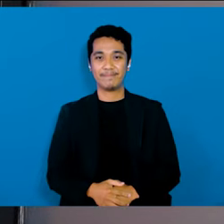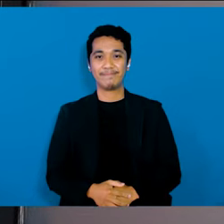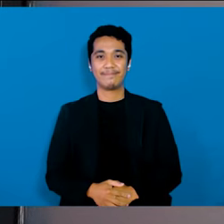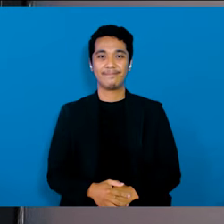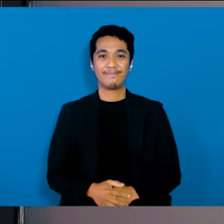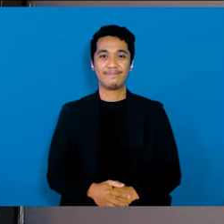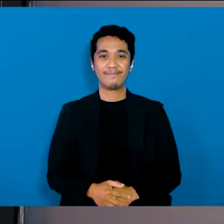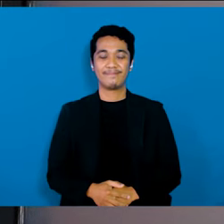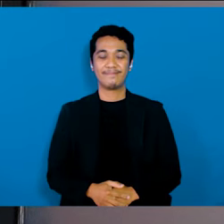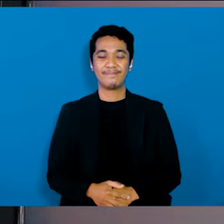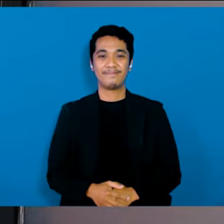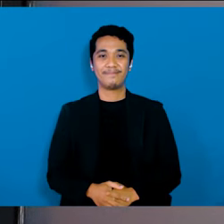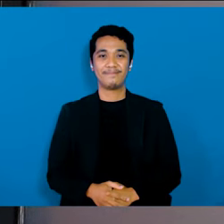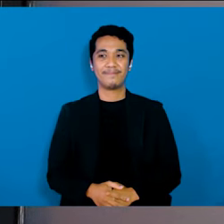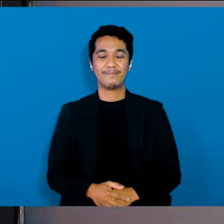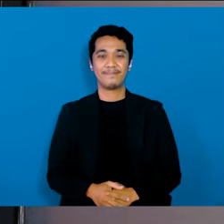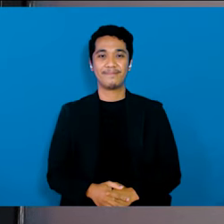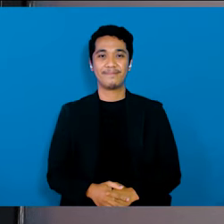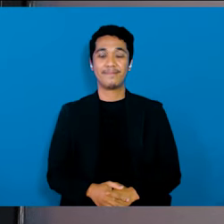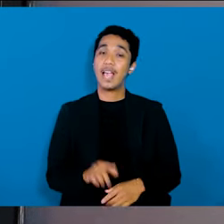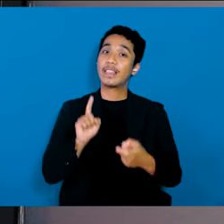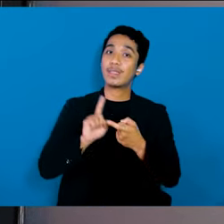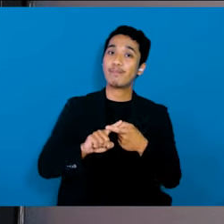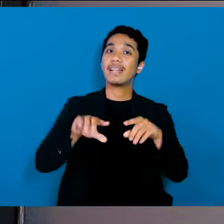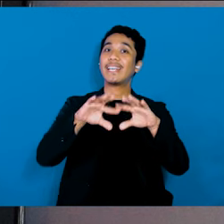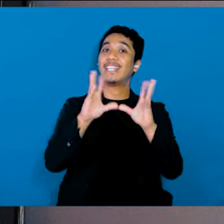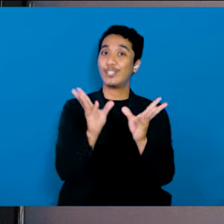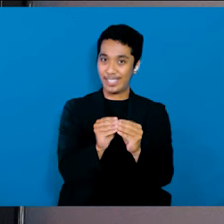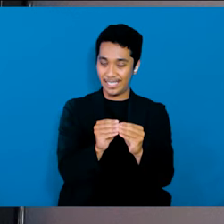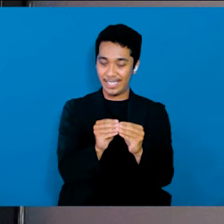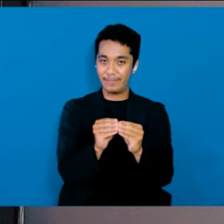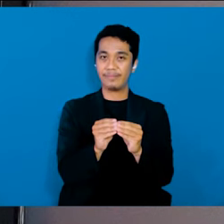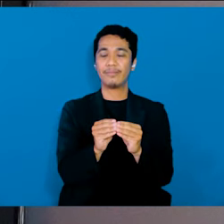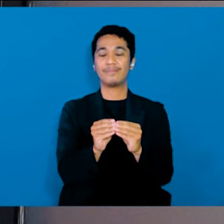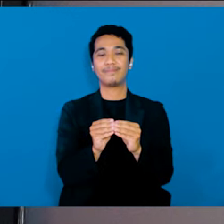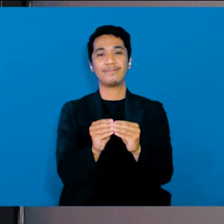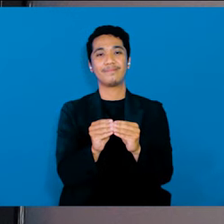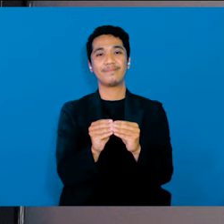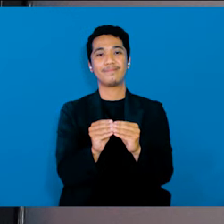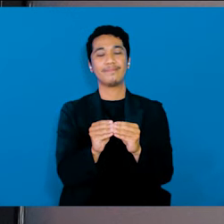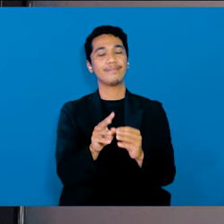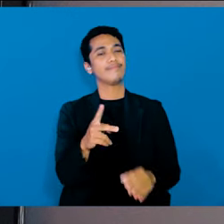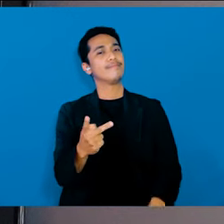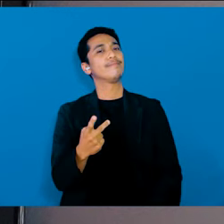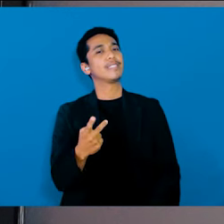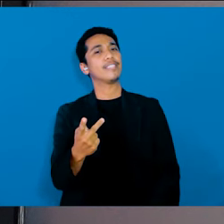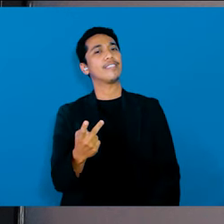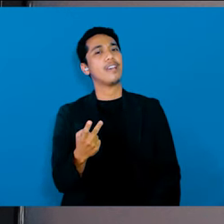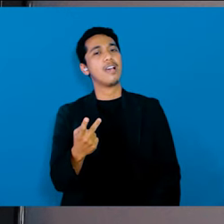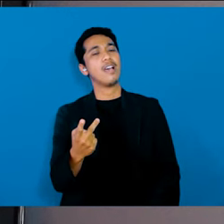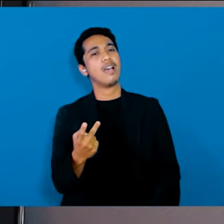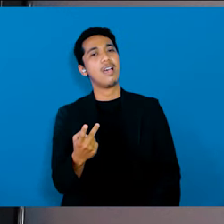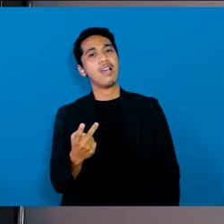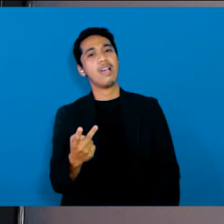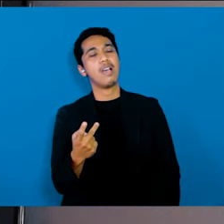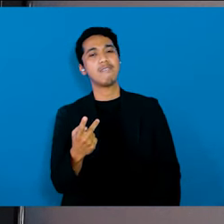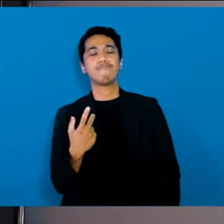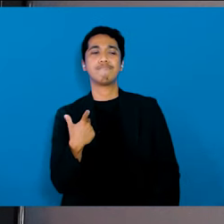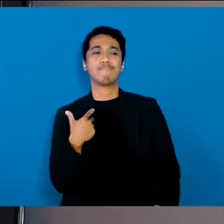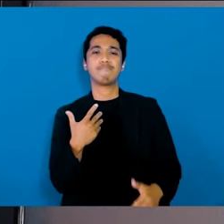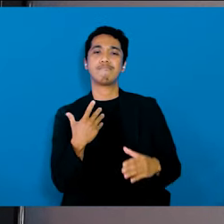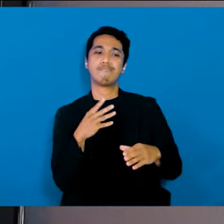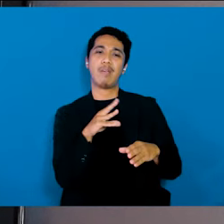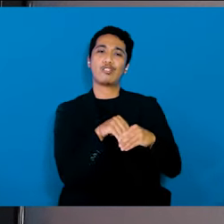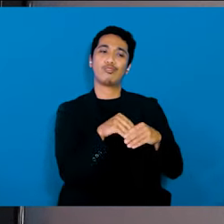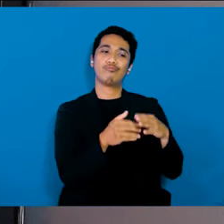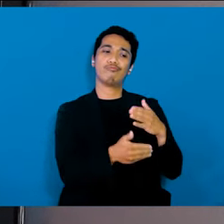Ya, oke. Sobat Inklusi, kita sebelum masuk ke